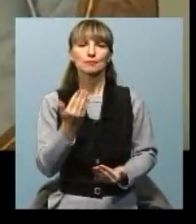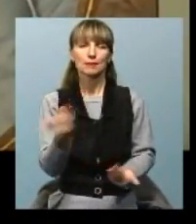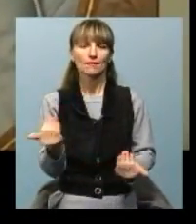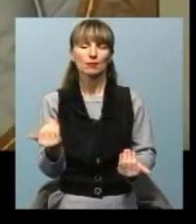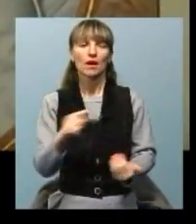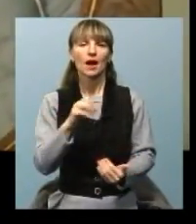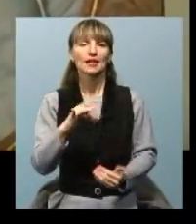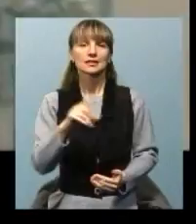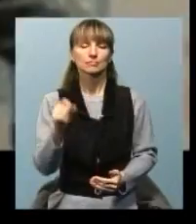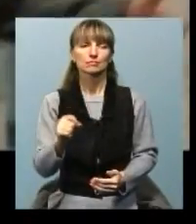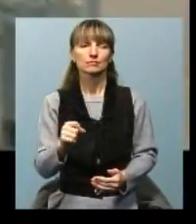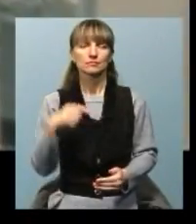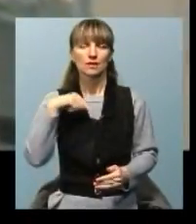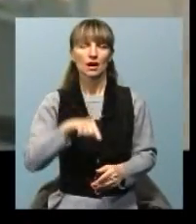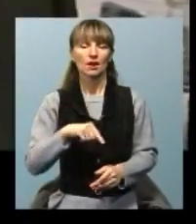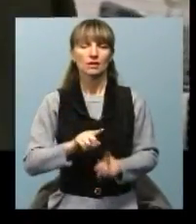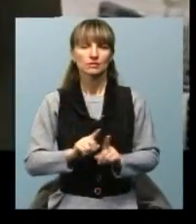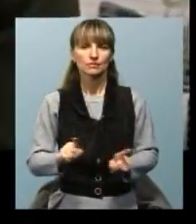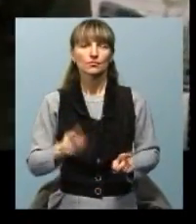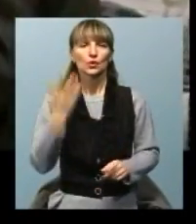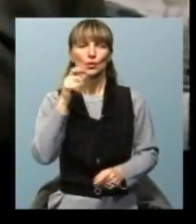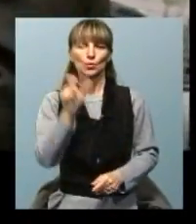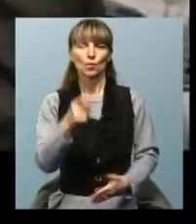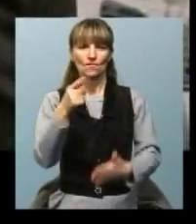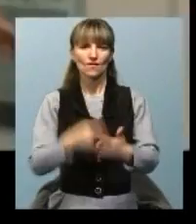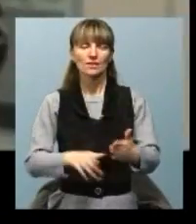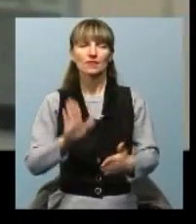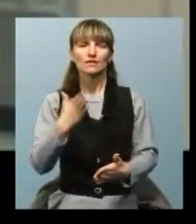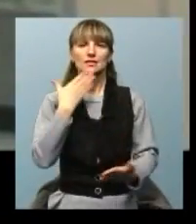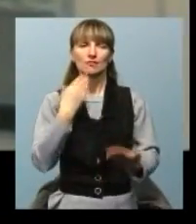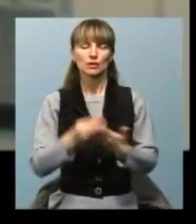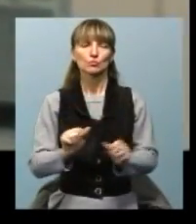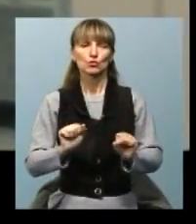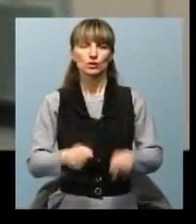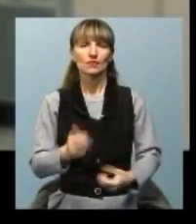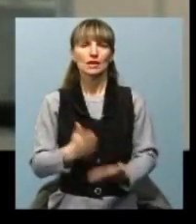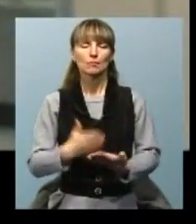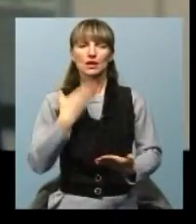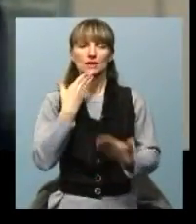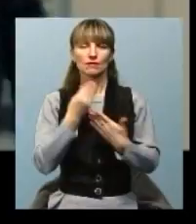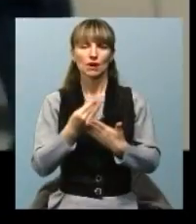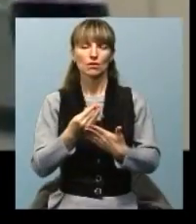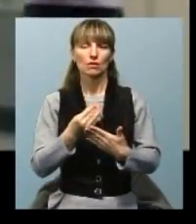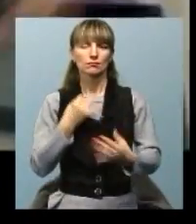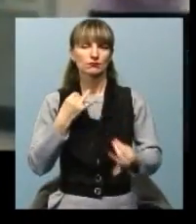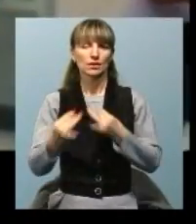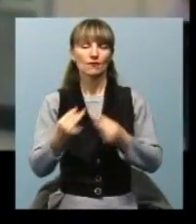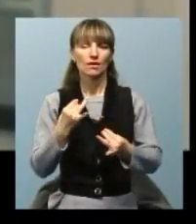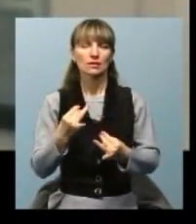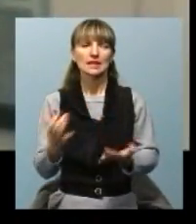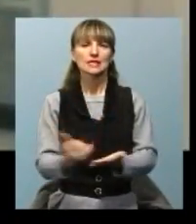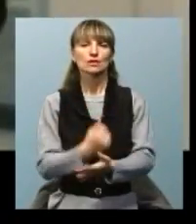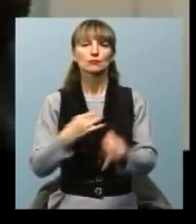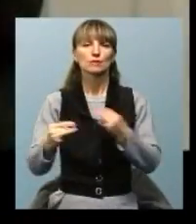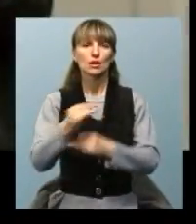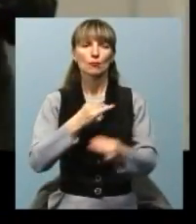Харизма простежується у характері і тоді, коли людина впевнена у своїх можливостях, має власну манеру спілкування, знаходить спільну мову